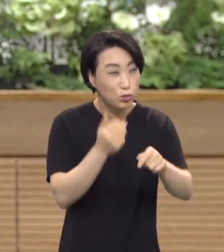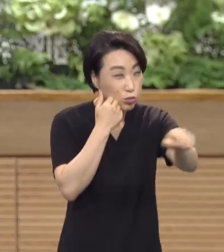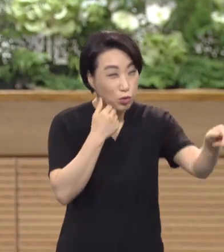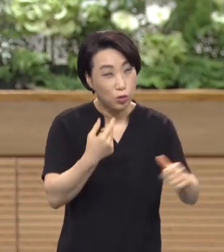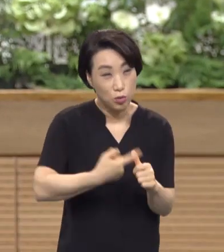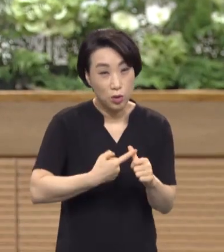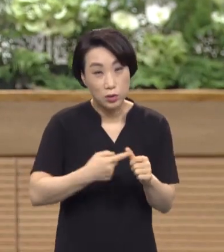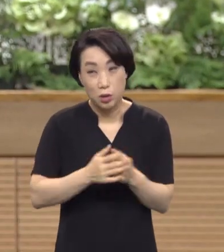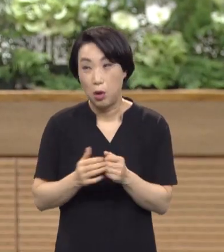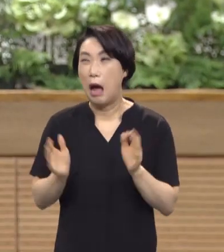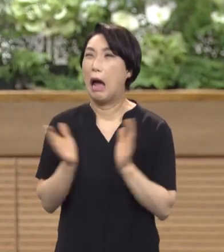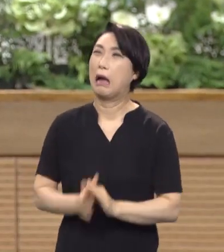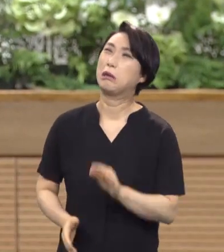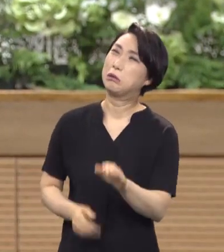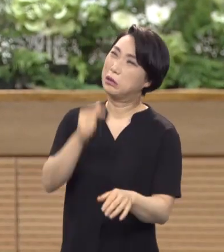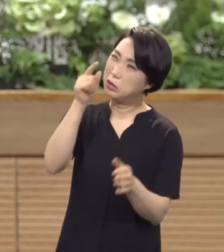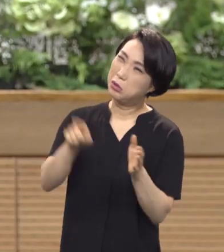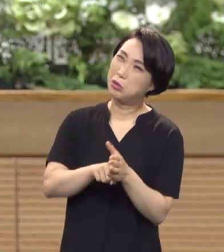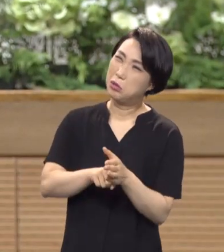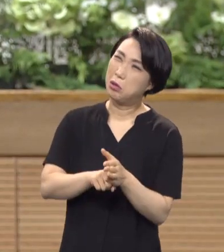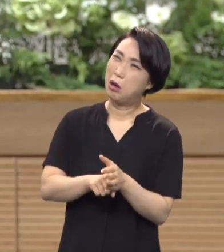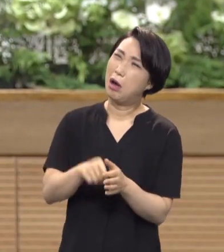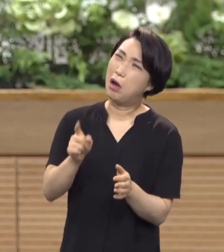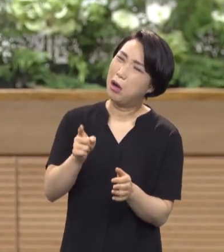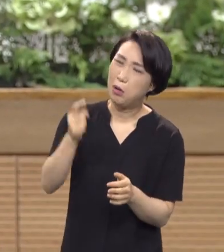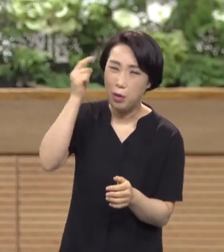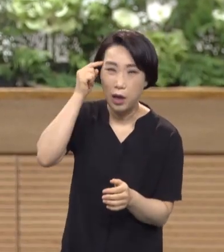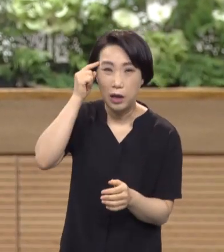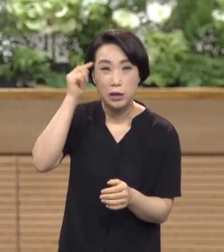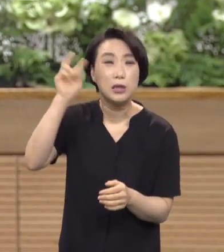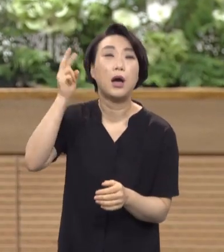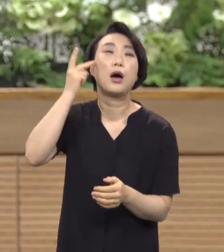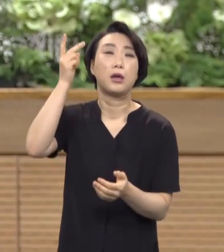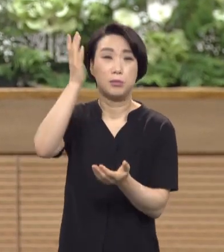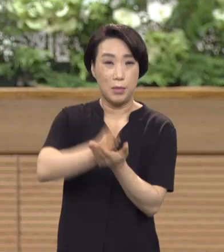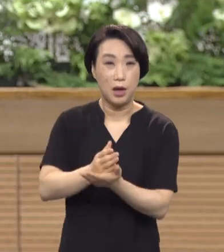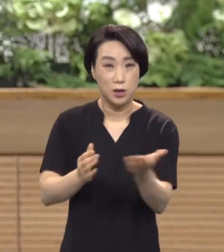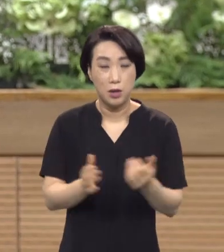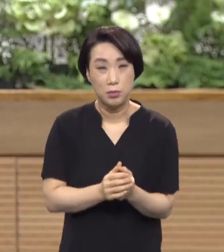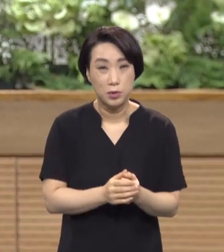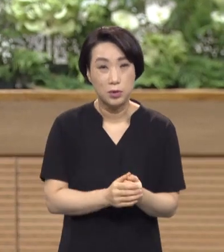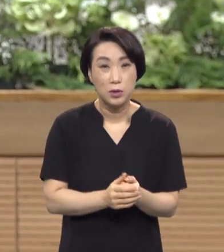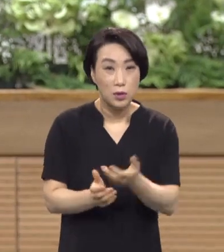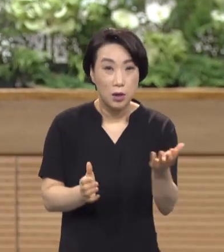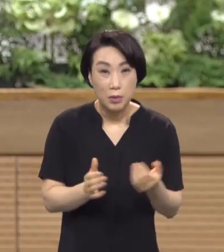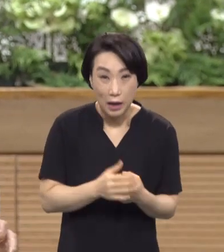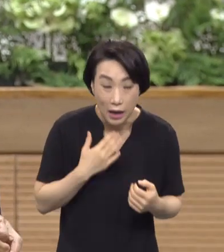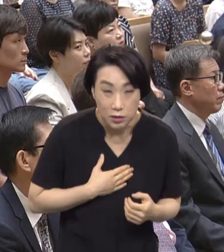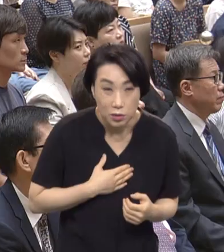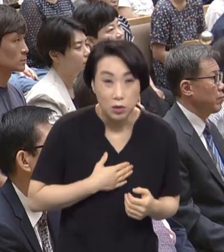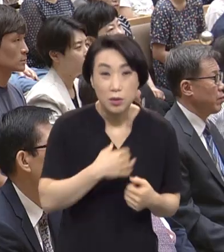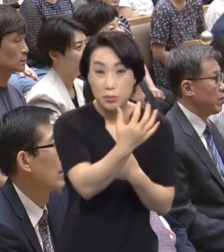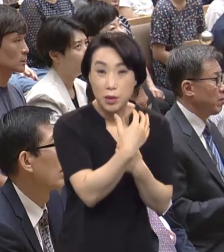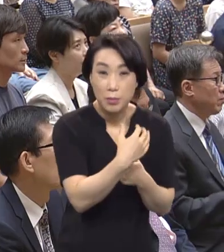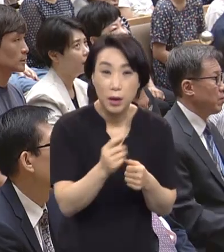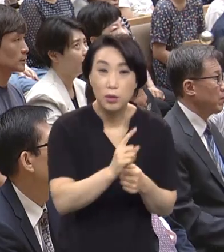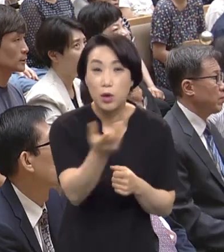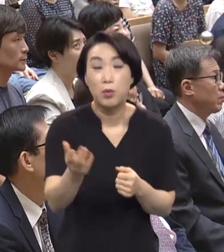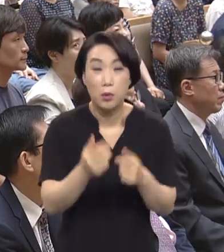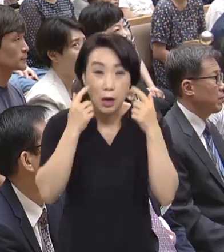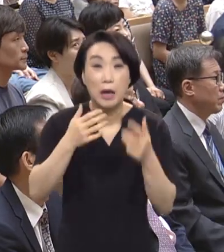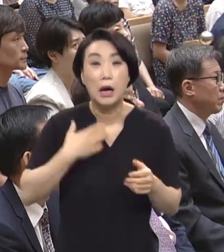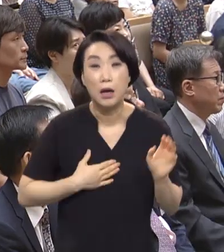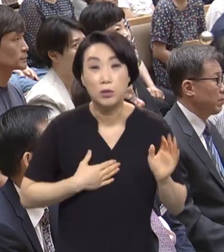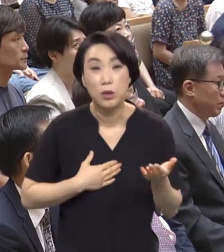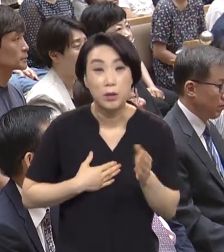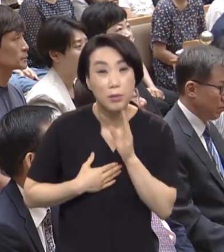그렇다고 착각하지 마라. 우린 핍박과 잘못은 분명히 간주해야 돼. 분명히 기사나야 된다니까? 응?